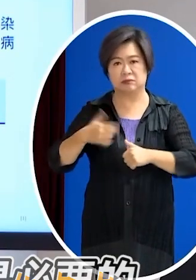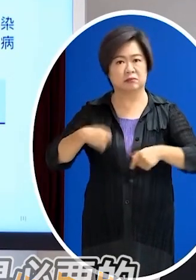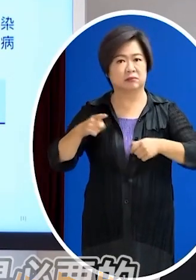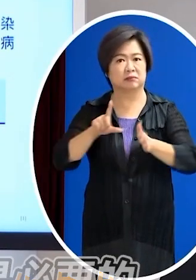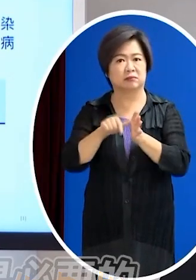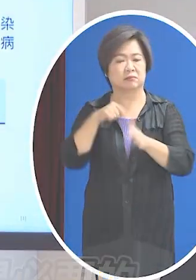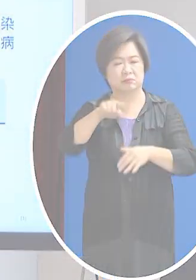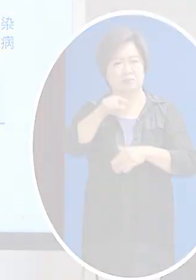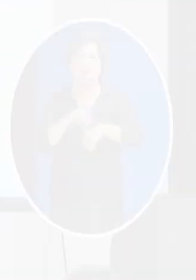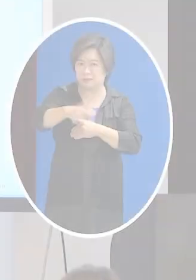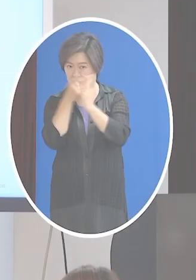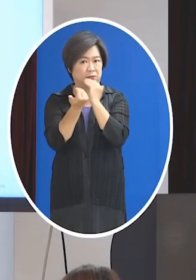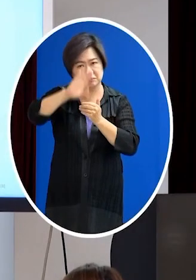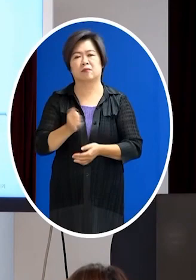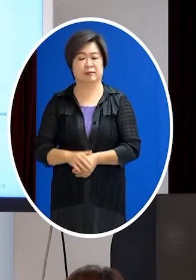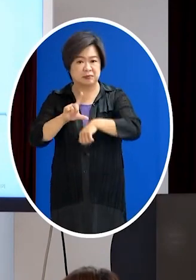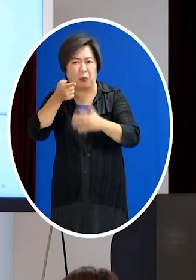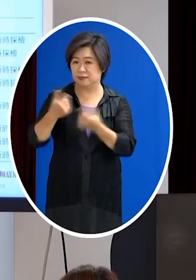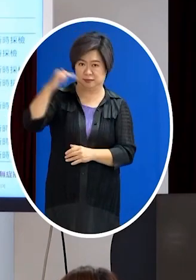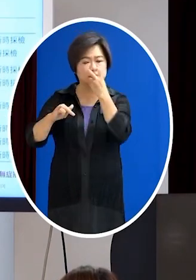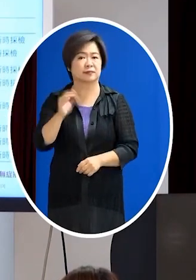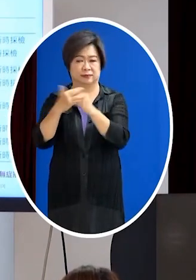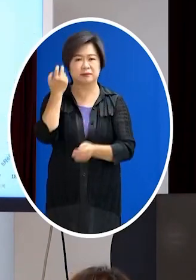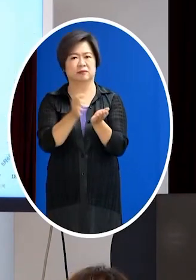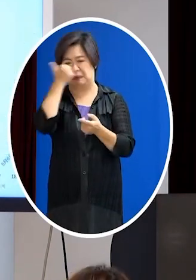都会验得出来。